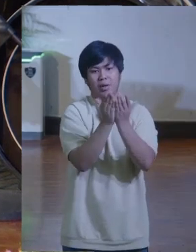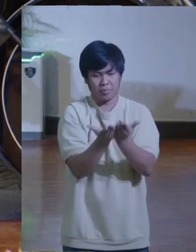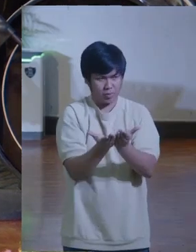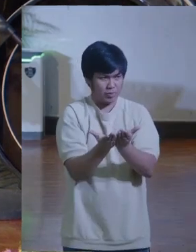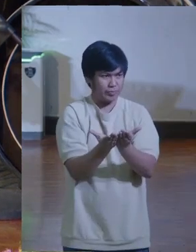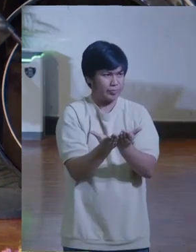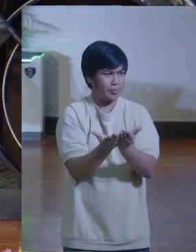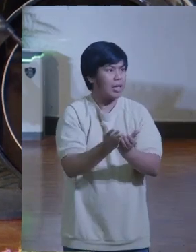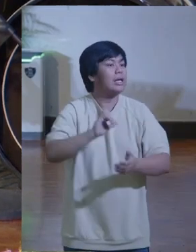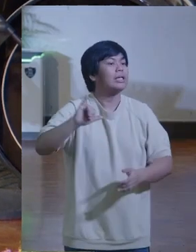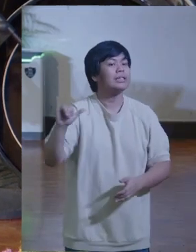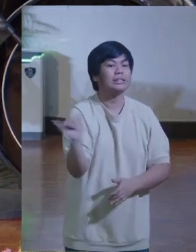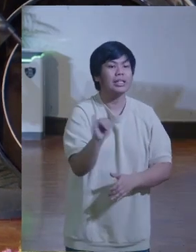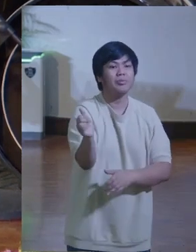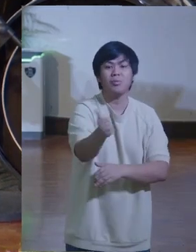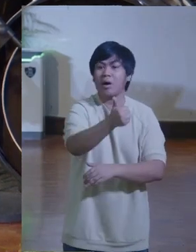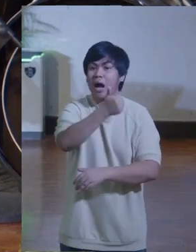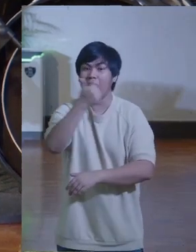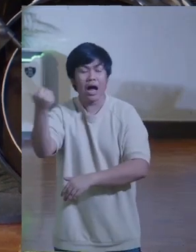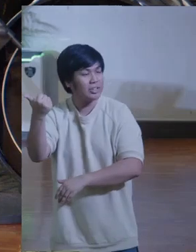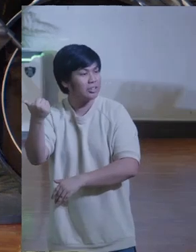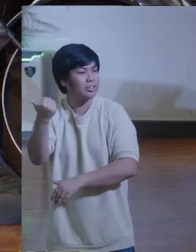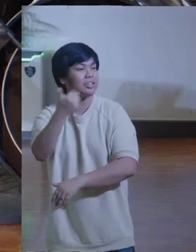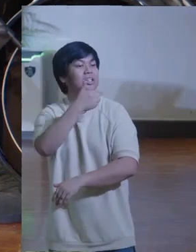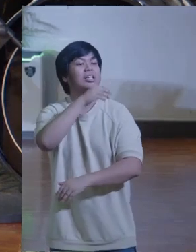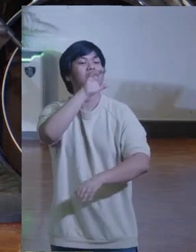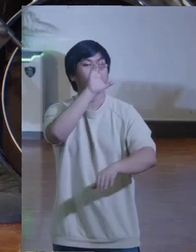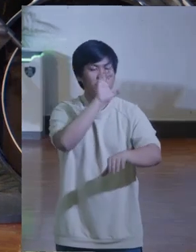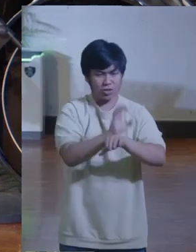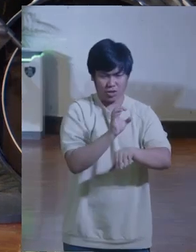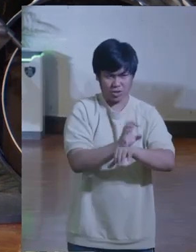ng maraming simbahang ebangheliko.